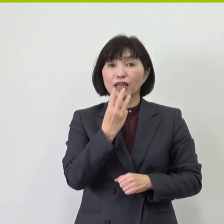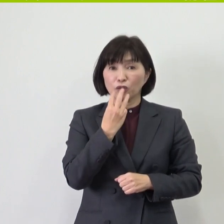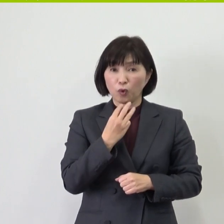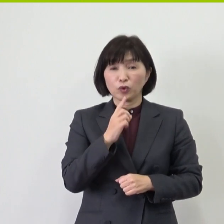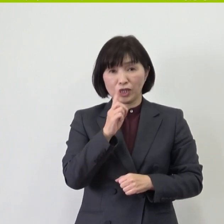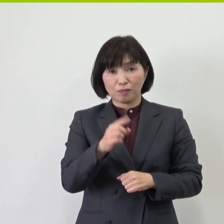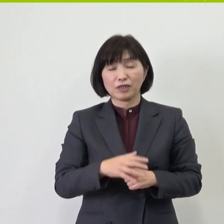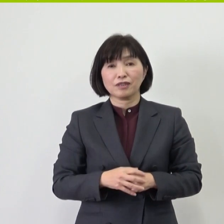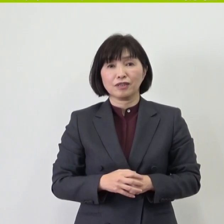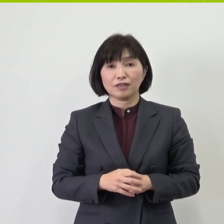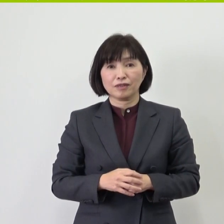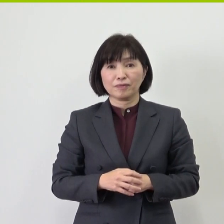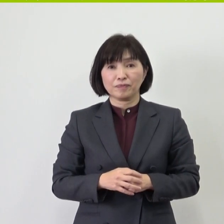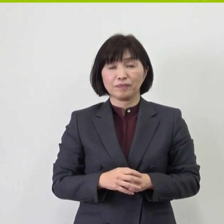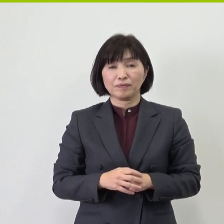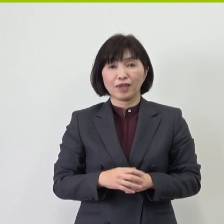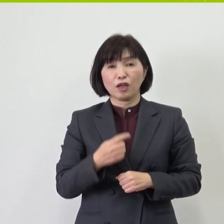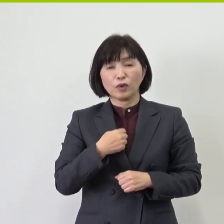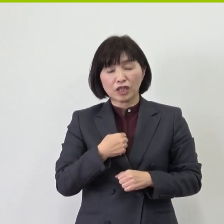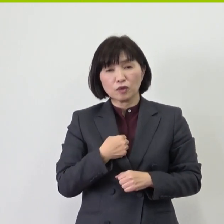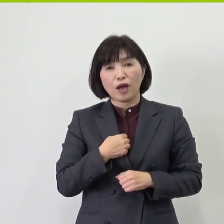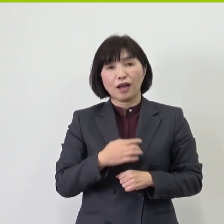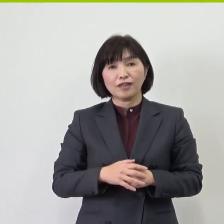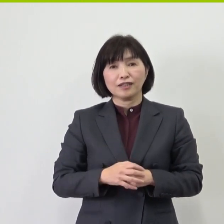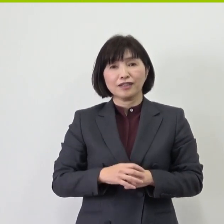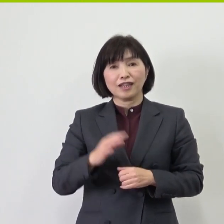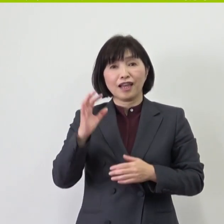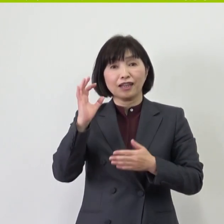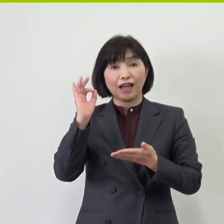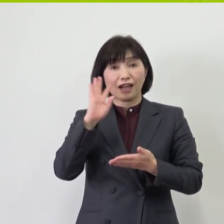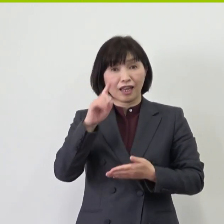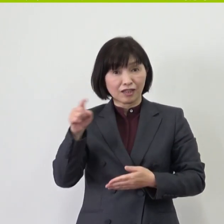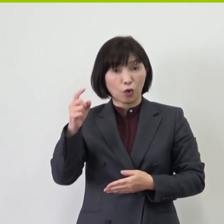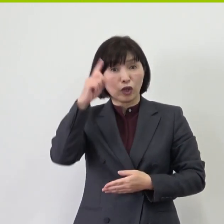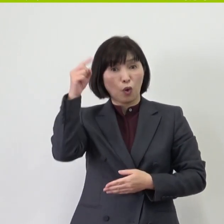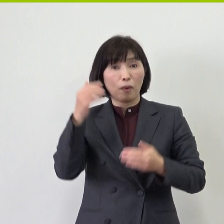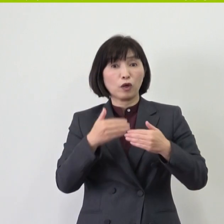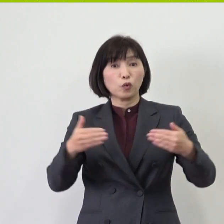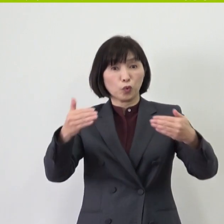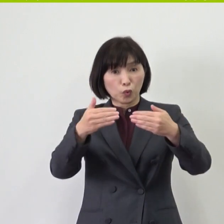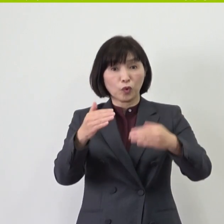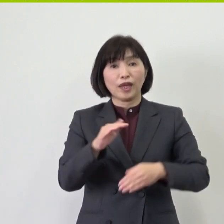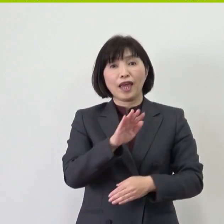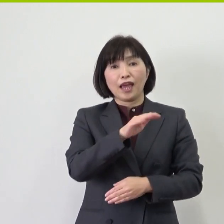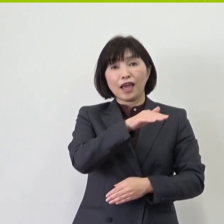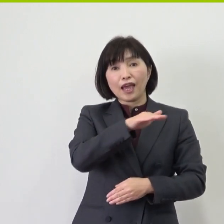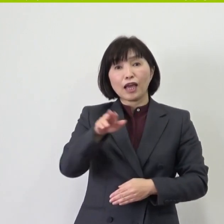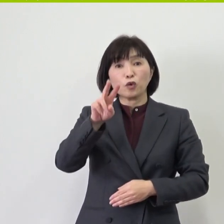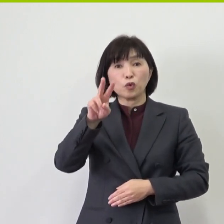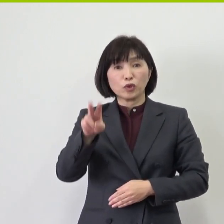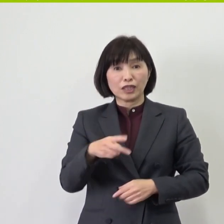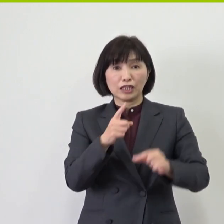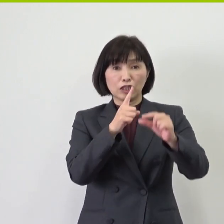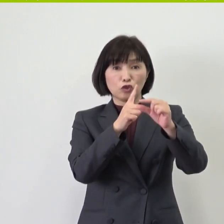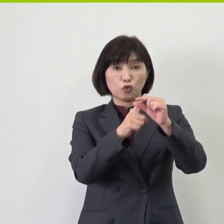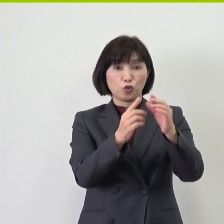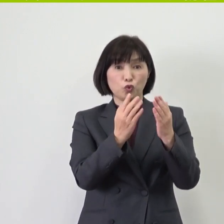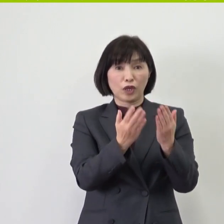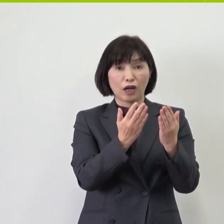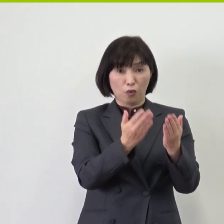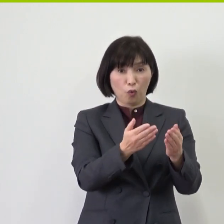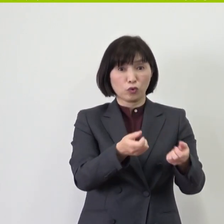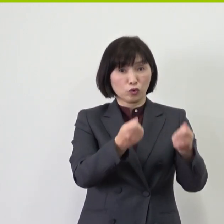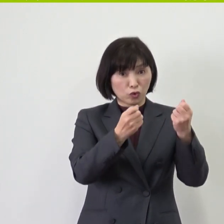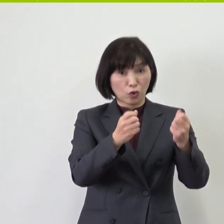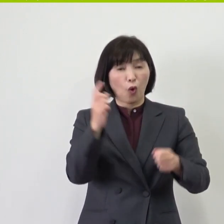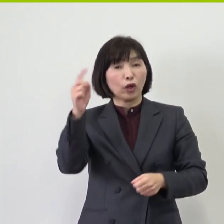申します。私はですね、奈良県生駒郡へぐり町の、へぐり中学校生駒